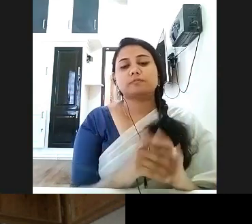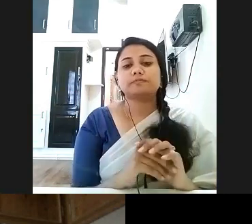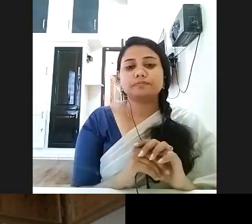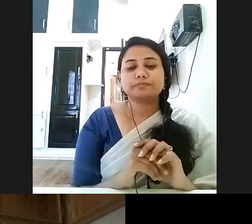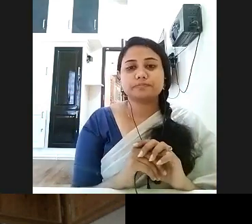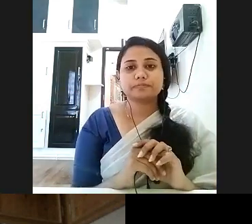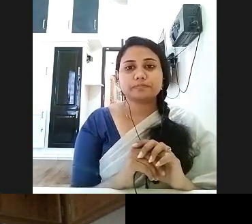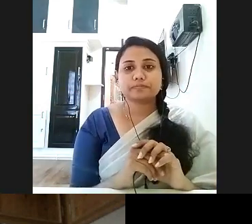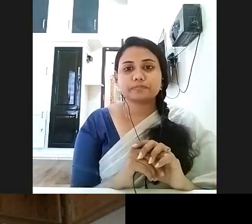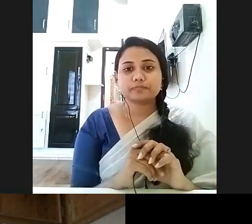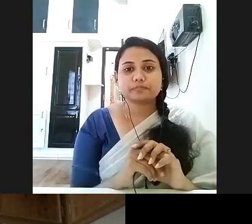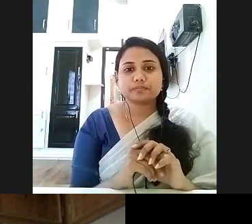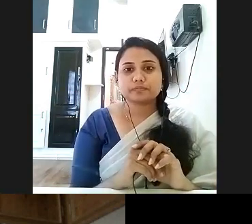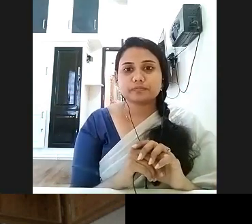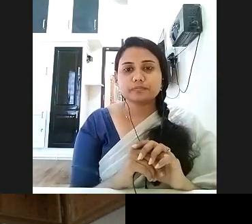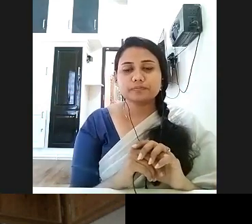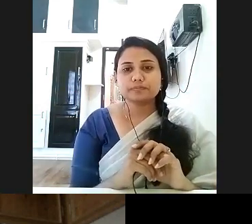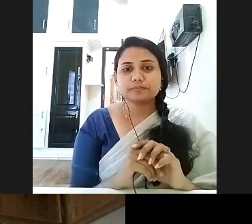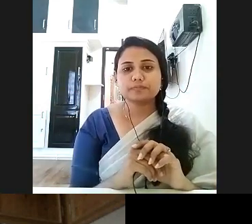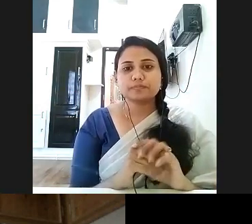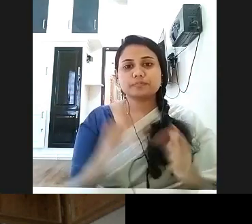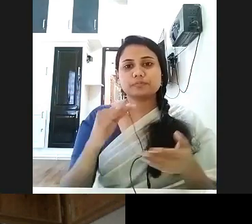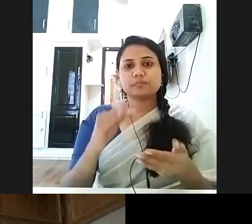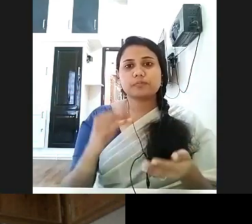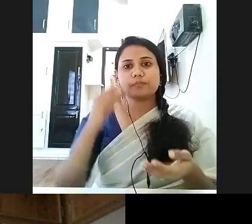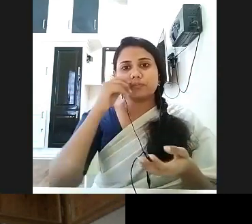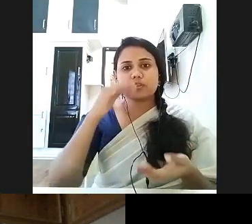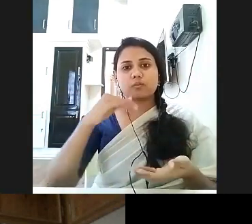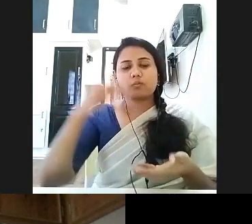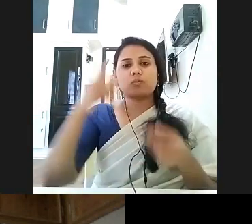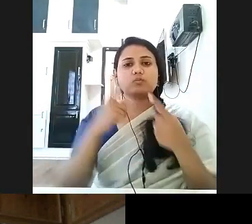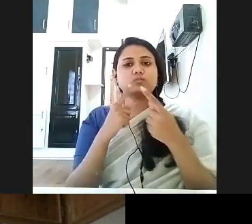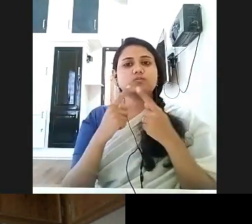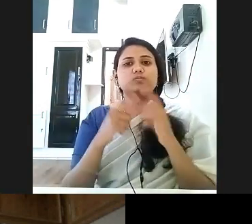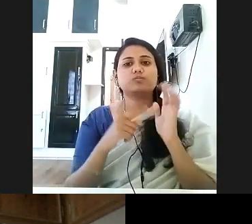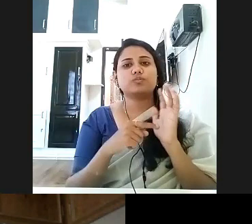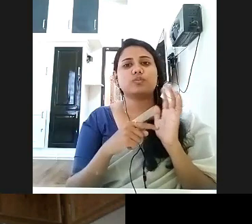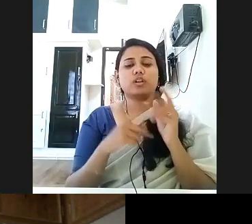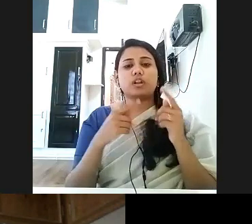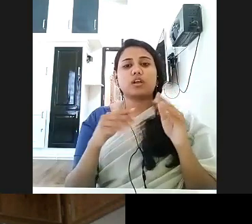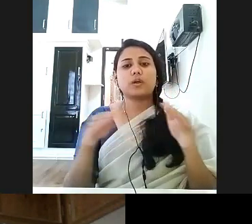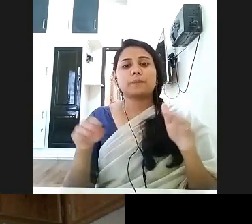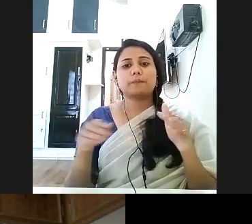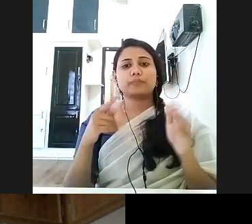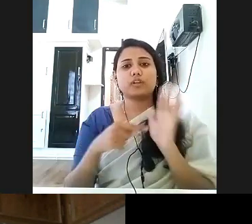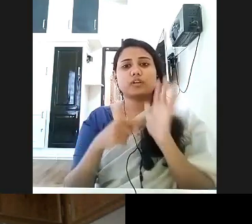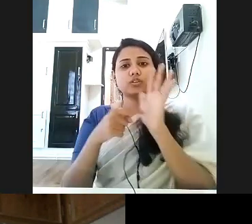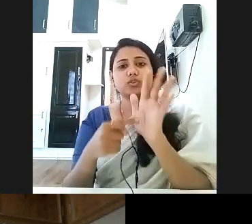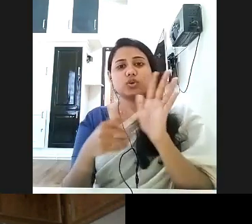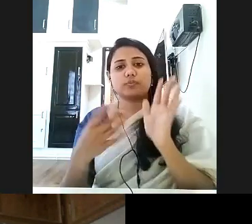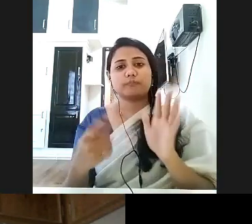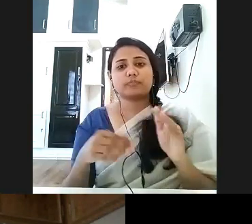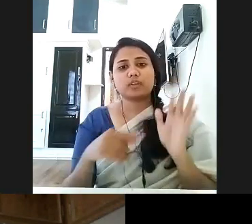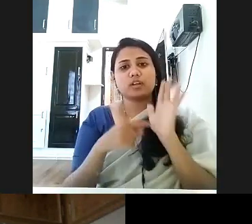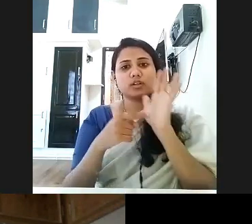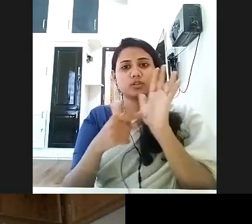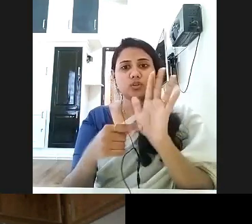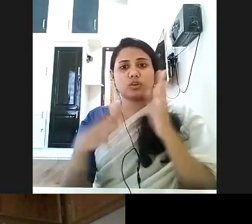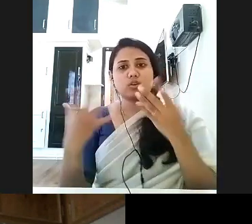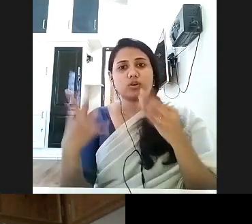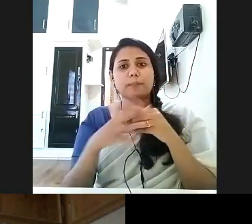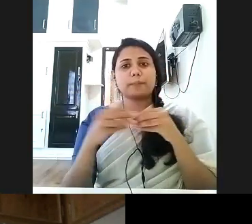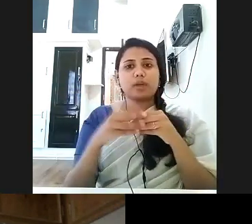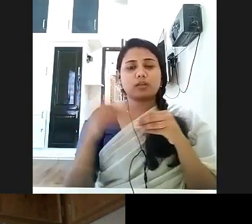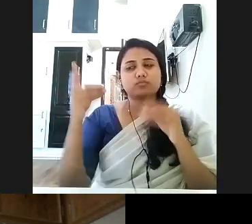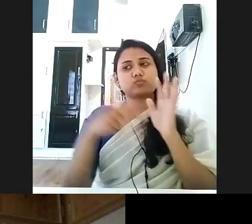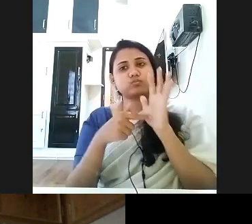അപ്പൊ അതിന്റെ ഒരു മോനെ കാണിക്കേണ്ട ആവശ്യമുണ്ട് കേട്ടോ. വെയ്തർ നിങ്ങൾ എൻ്റെ അടുത്ത് കാണിക്കണമെങ്കിലും കുഴപ്പമില്ല, അറ്റ്ലീസ്റ്റ് ബാംഗ്ലൂർ ചെന്ന് കാണിക്കണമെങ്കിലും